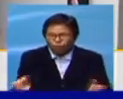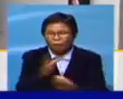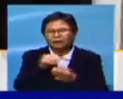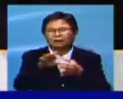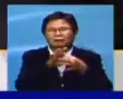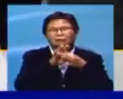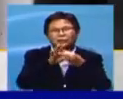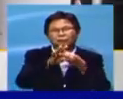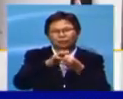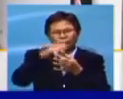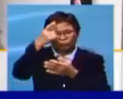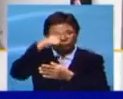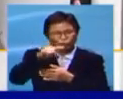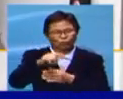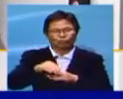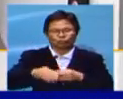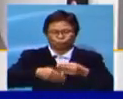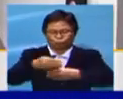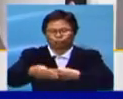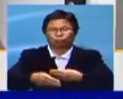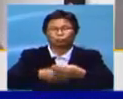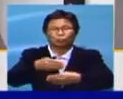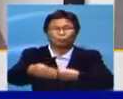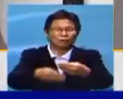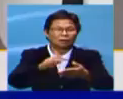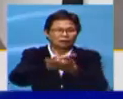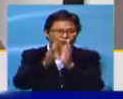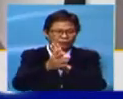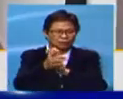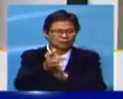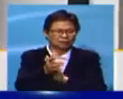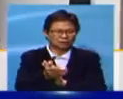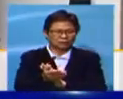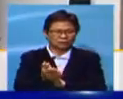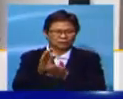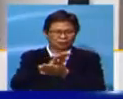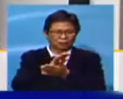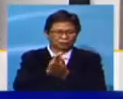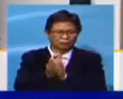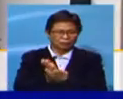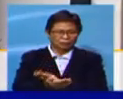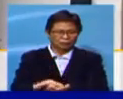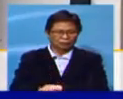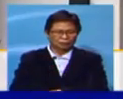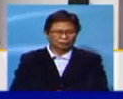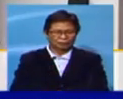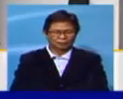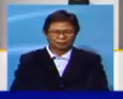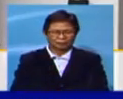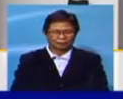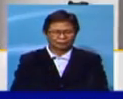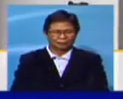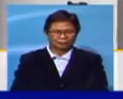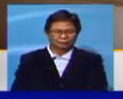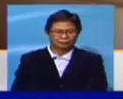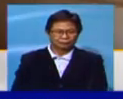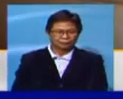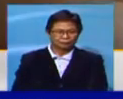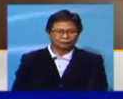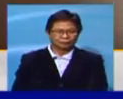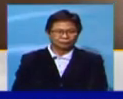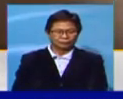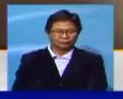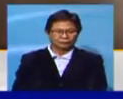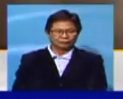untuk mereka berkembang dan menjadi seorangolar yang mkin yang apa seper apa yang